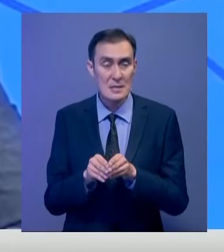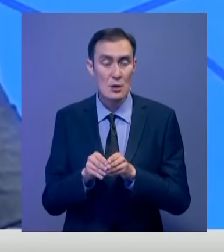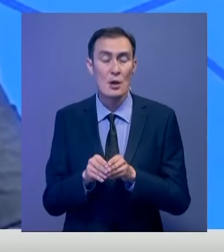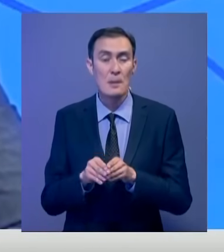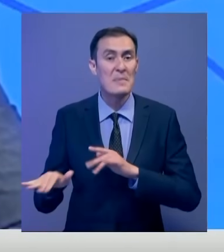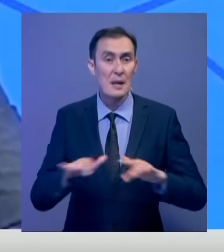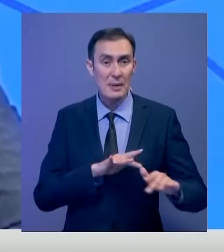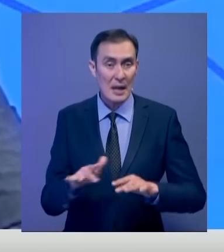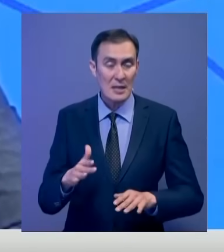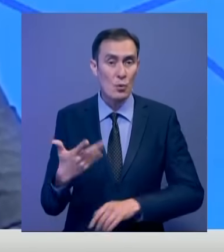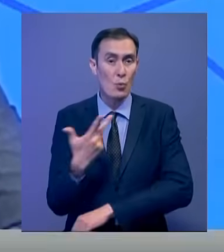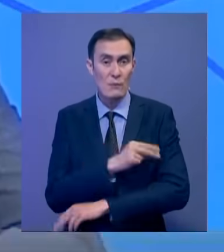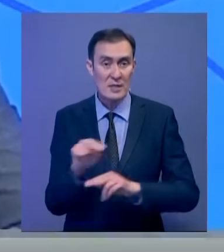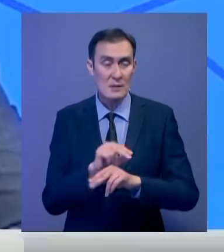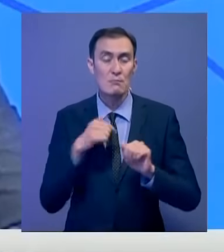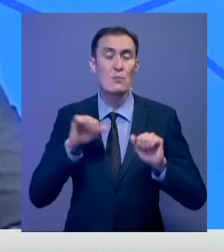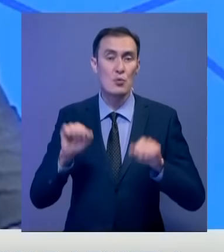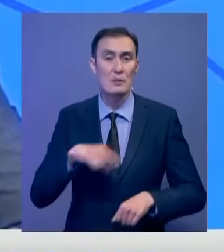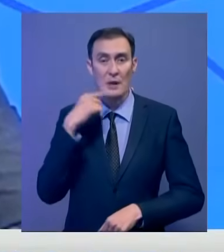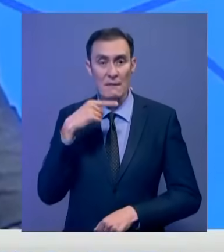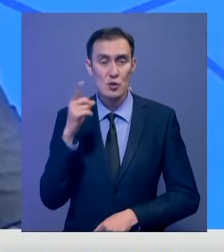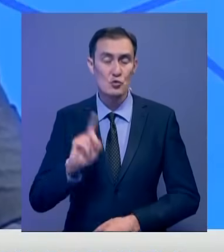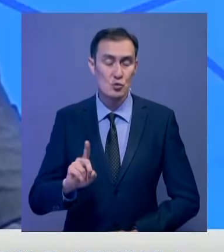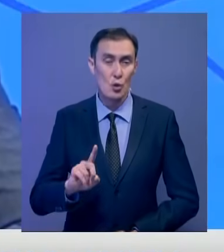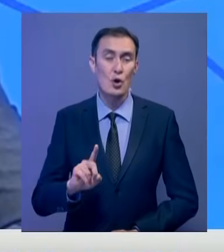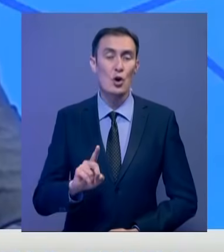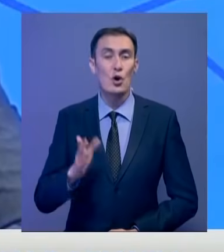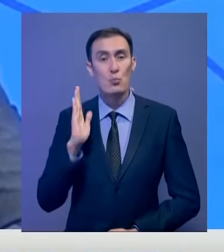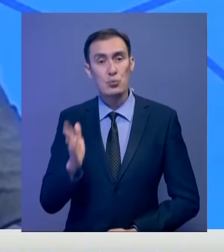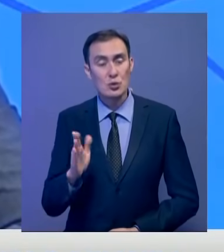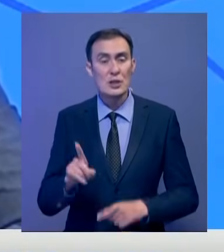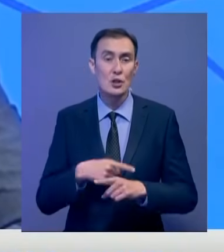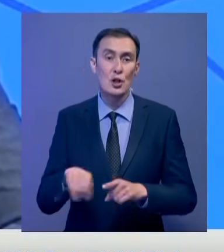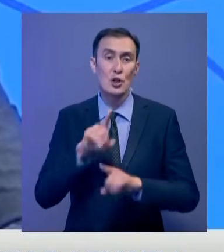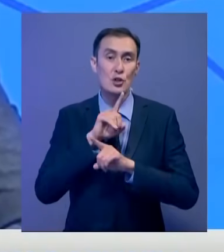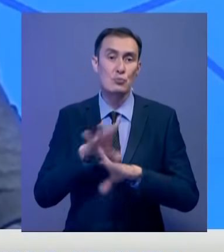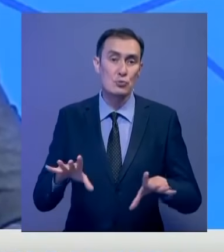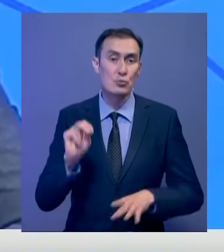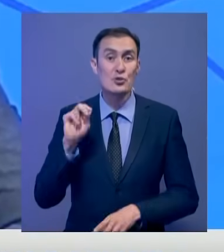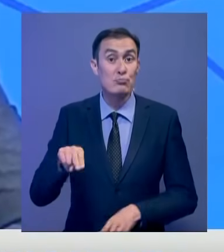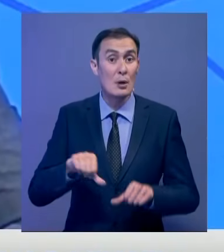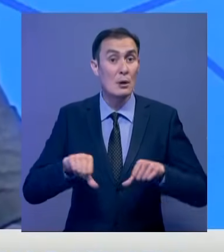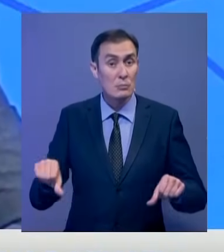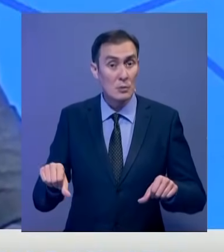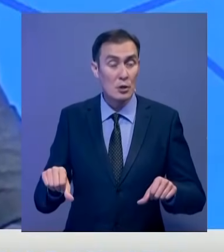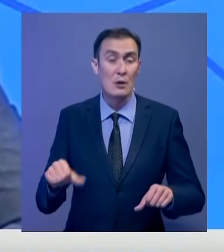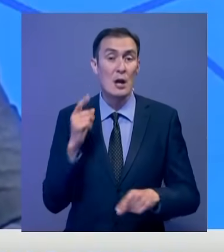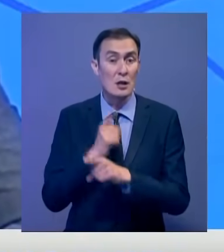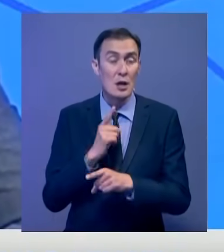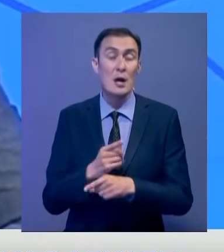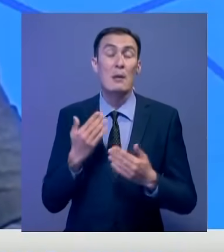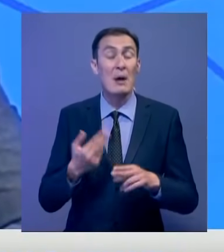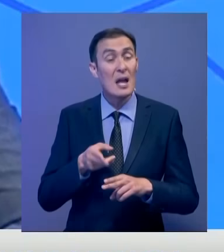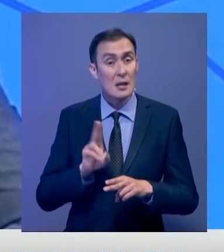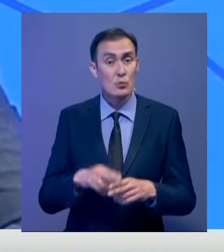комплексе мероприятий мы сможем говорить, что будет ли, не будет локдаун. На